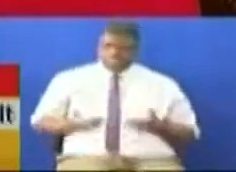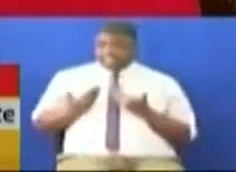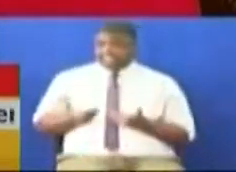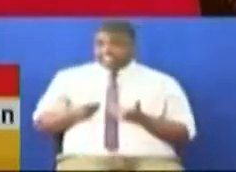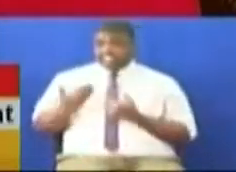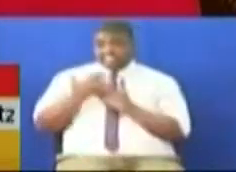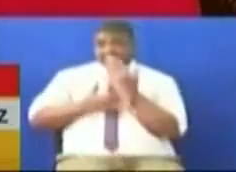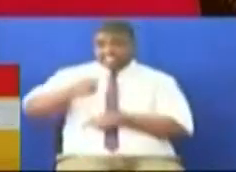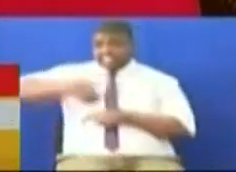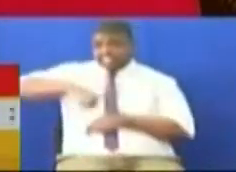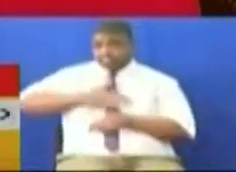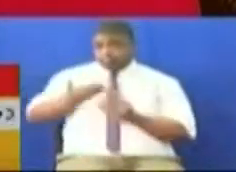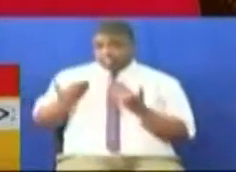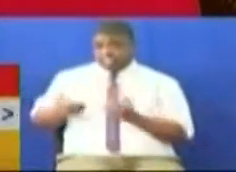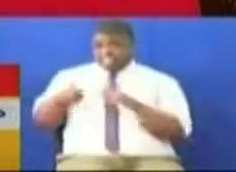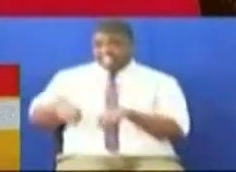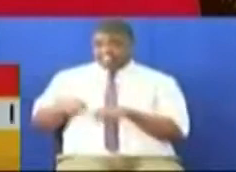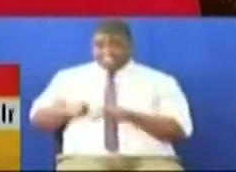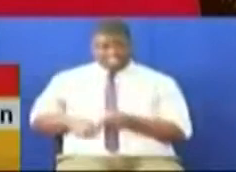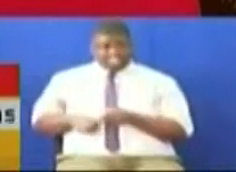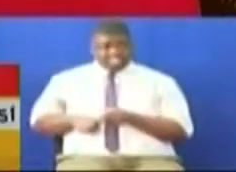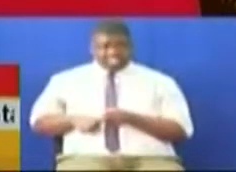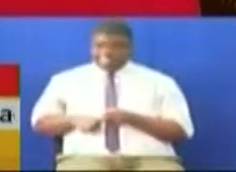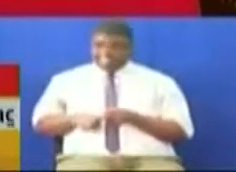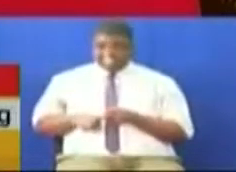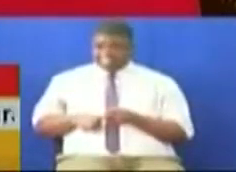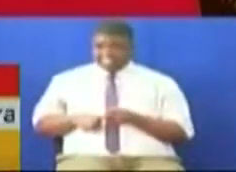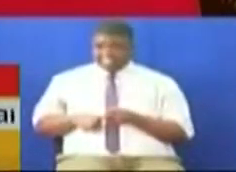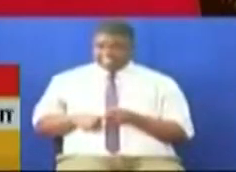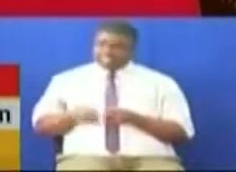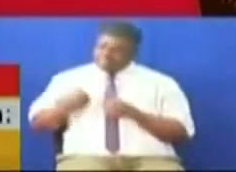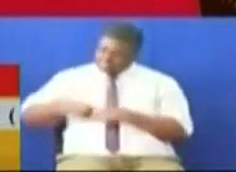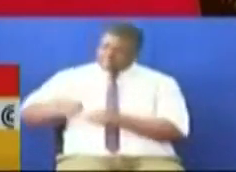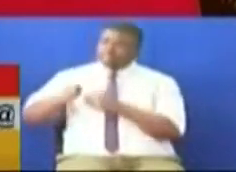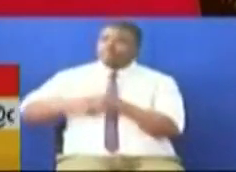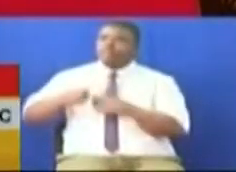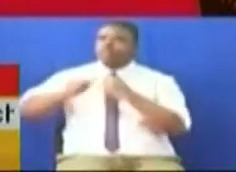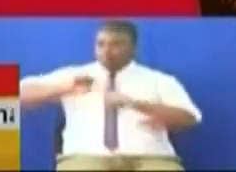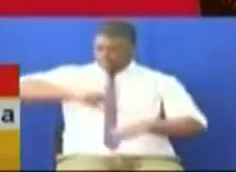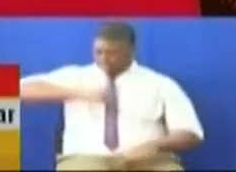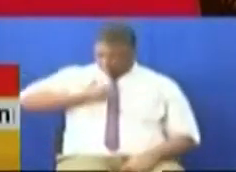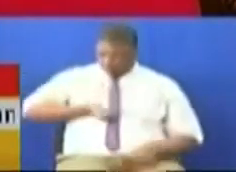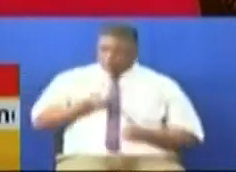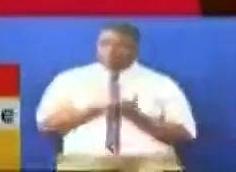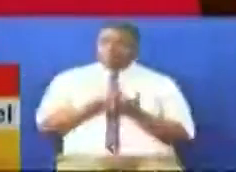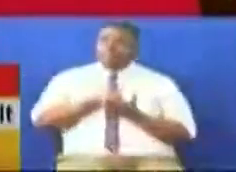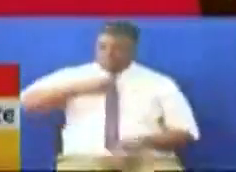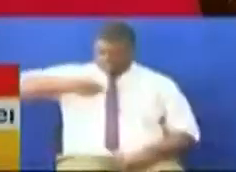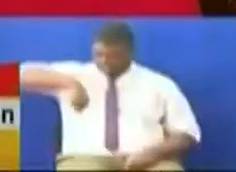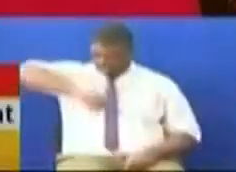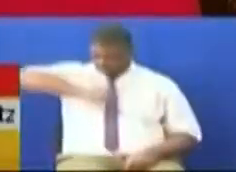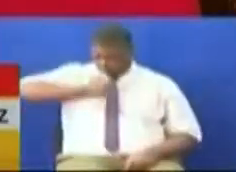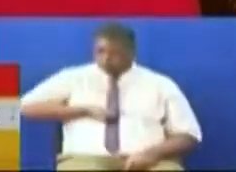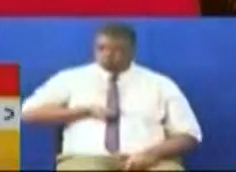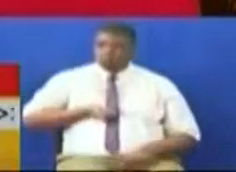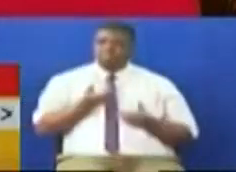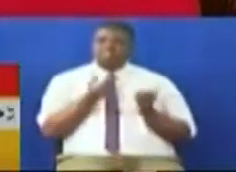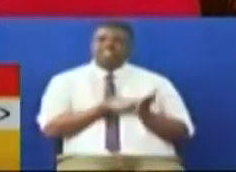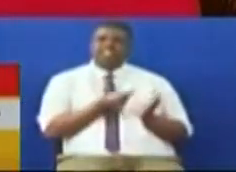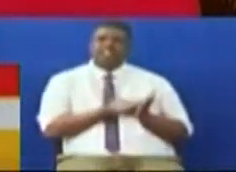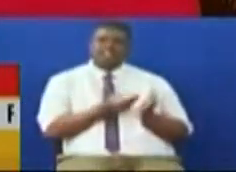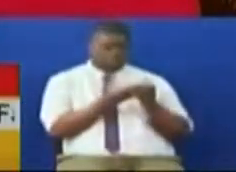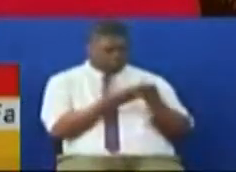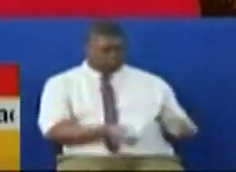mikanda na tumekuwa tukitekeleza miradi yetu wenyewe kwa fedha zetu za ndani. Sasa kupotea kwa shilingi hizo